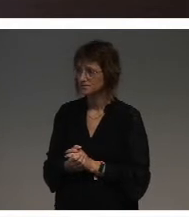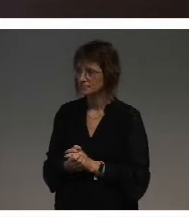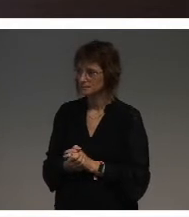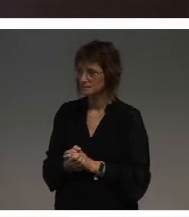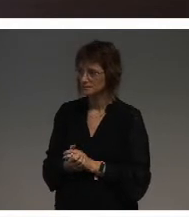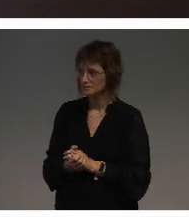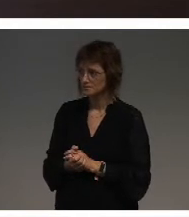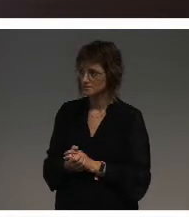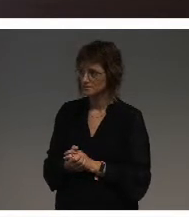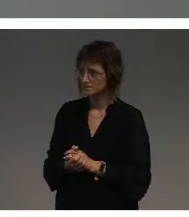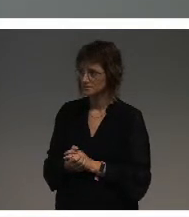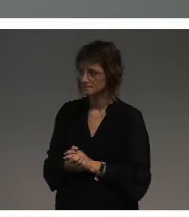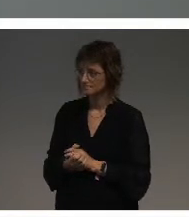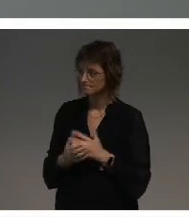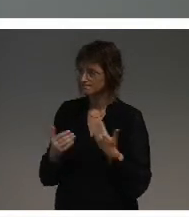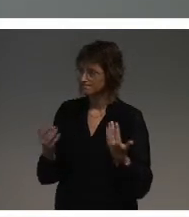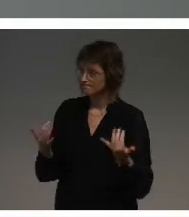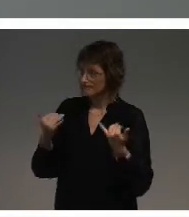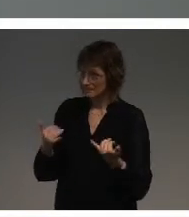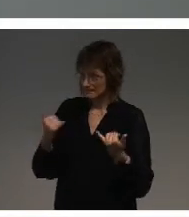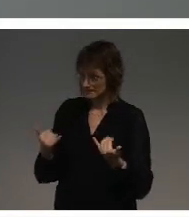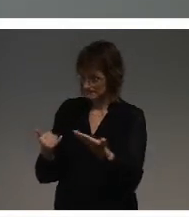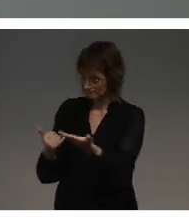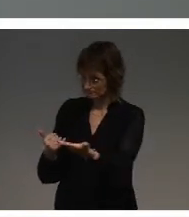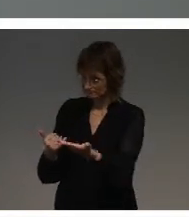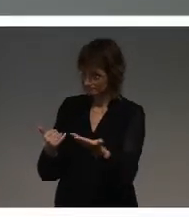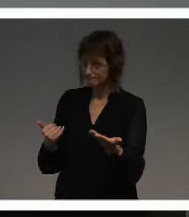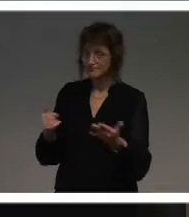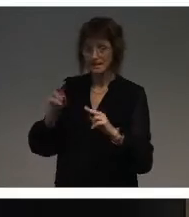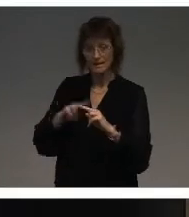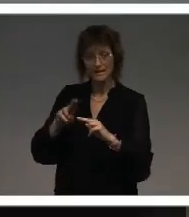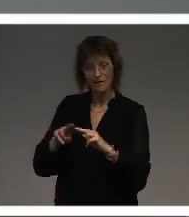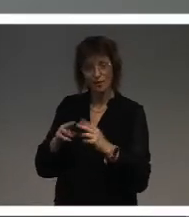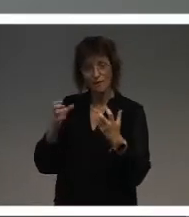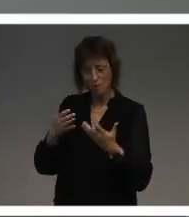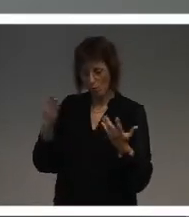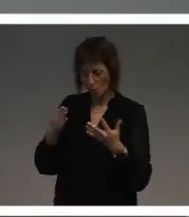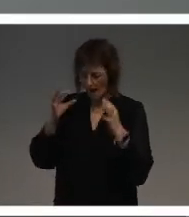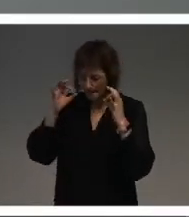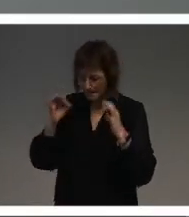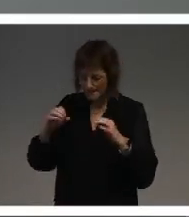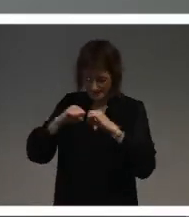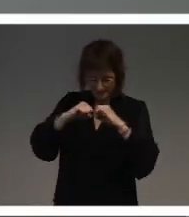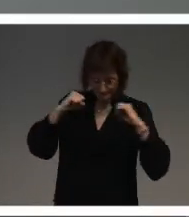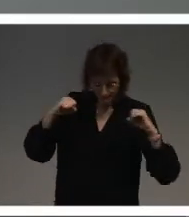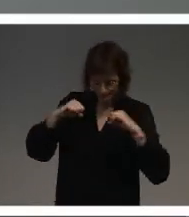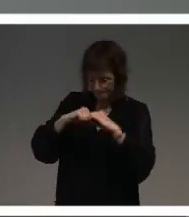Voilà, donc nous, effectivement, sur la base de ces travaux, l'idée c'est d'aller un petit peu affiner, d'aller regarder là, plus précisément pour le coup dans